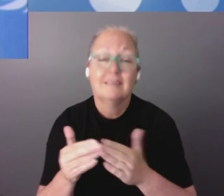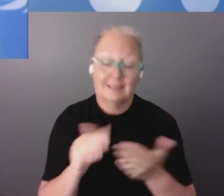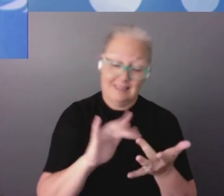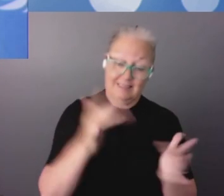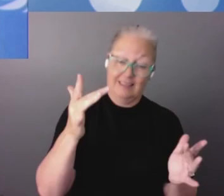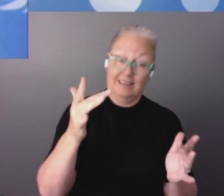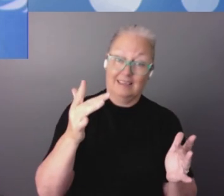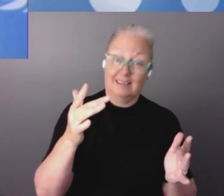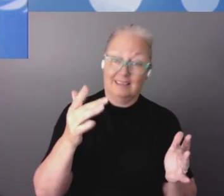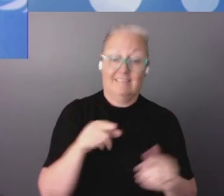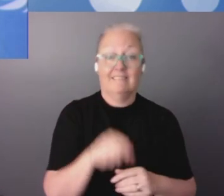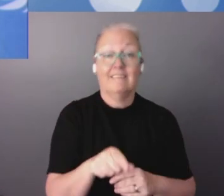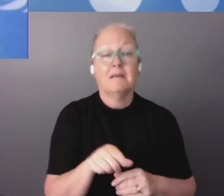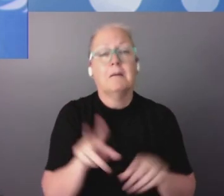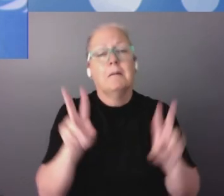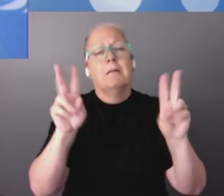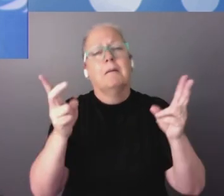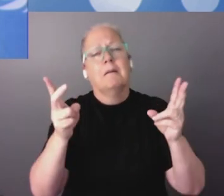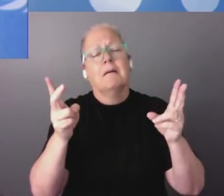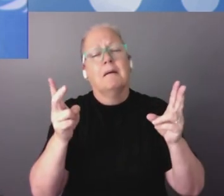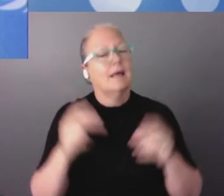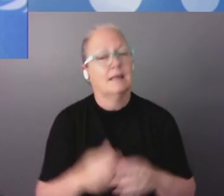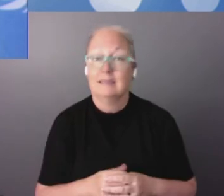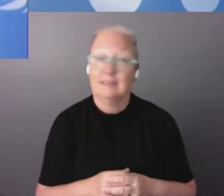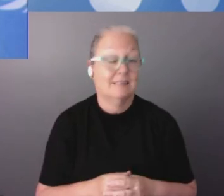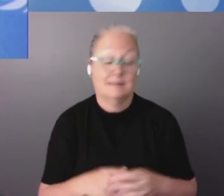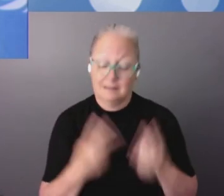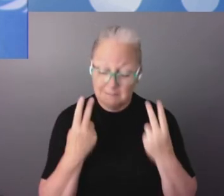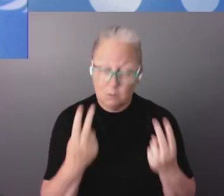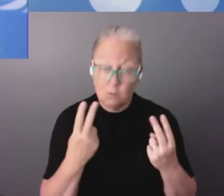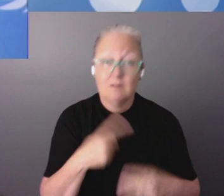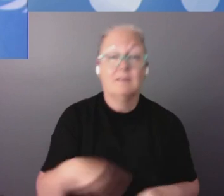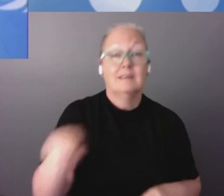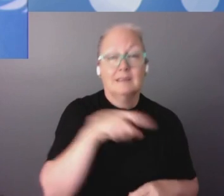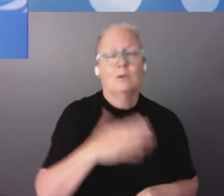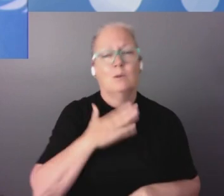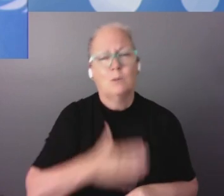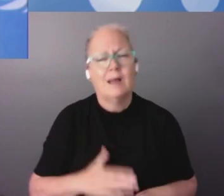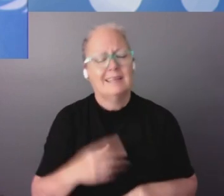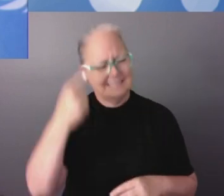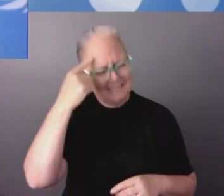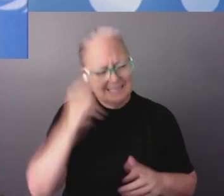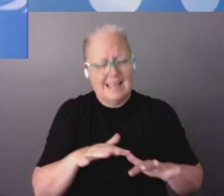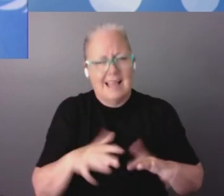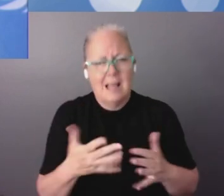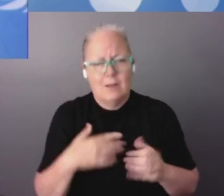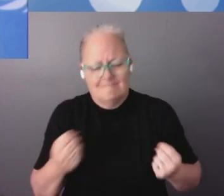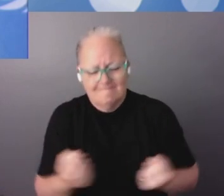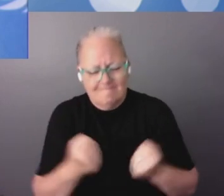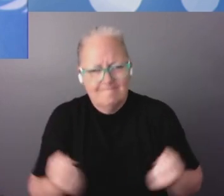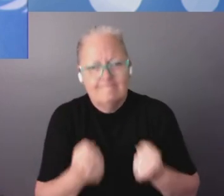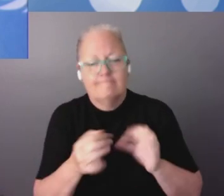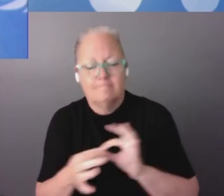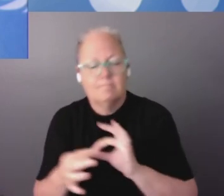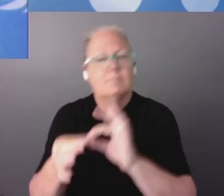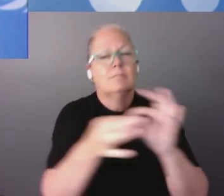今年的这个 IGF 论坛，它可以说给我们介绍一些非常重要